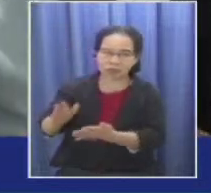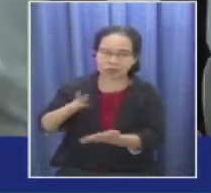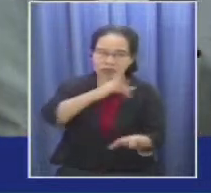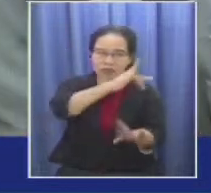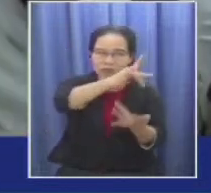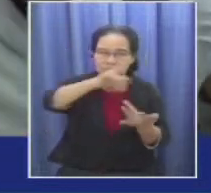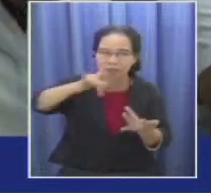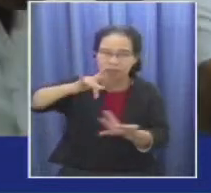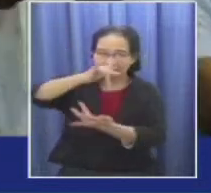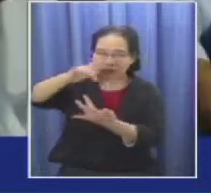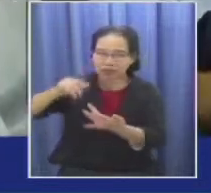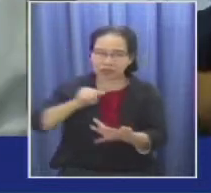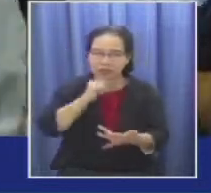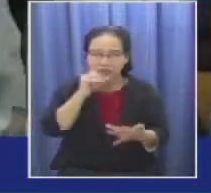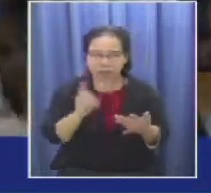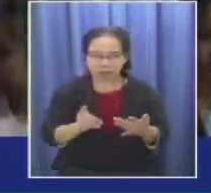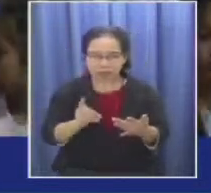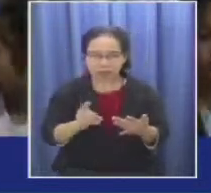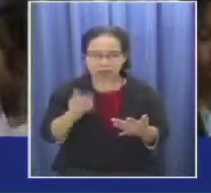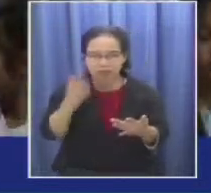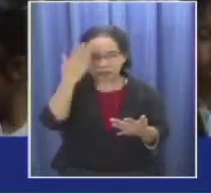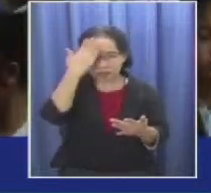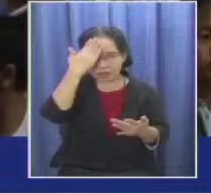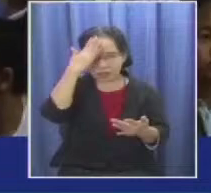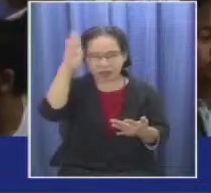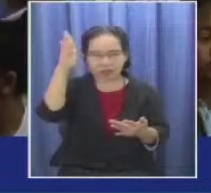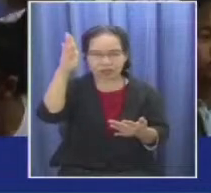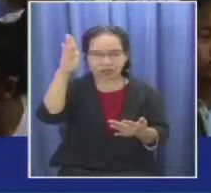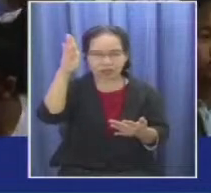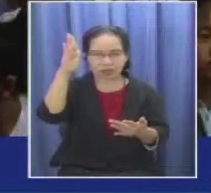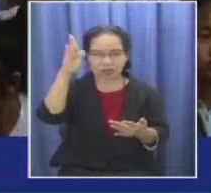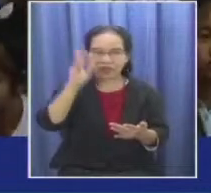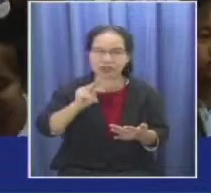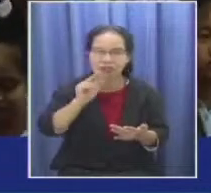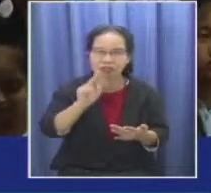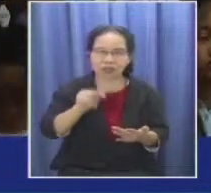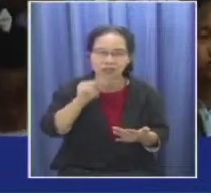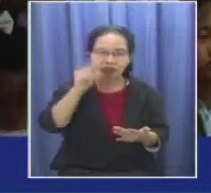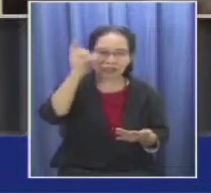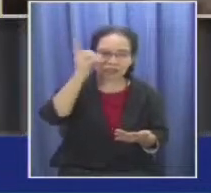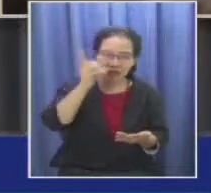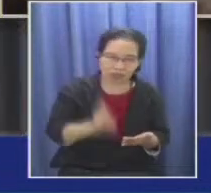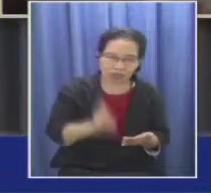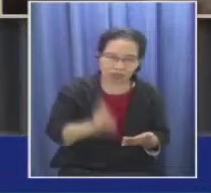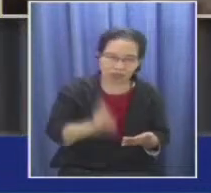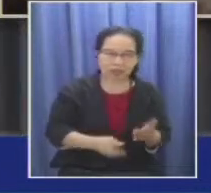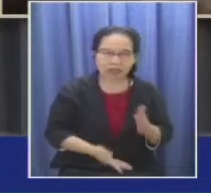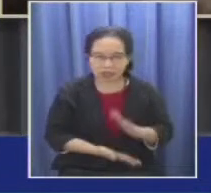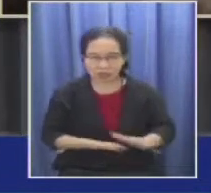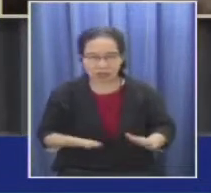na homobrum na bra emu fa anwo no no ye no yɛbɛsi fam jojo